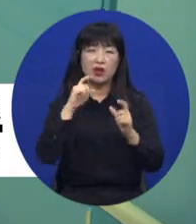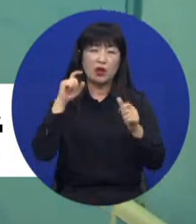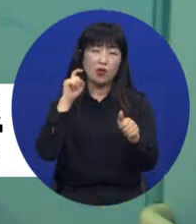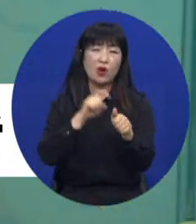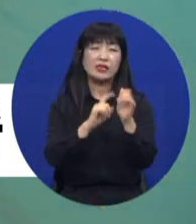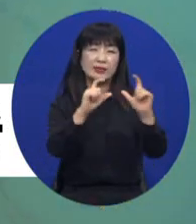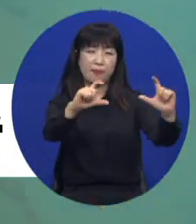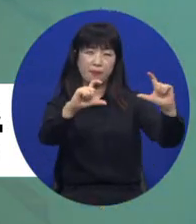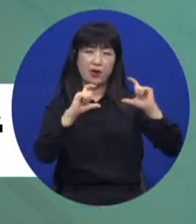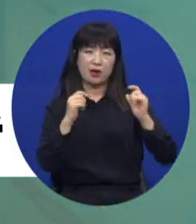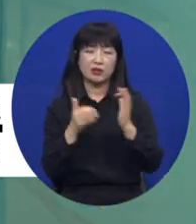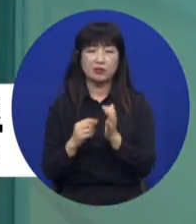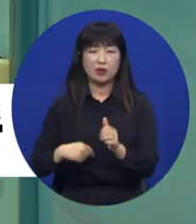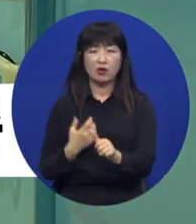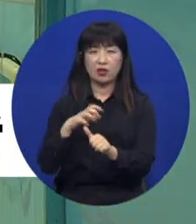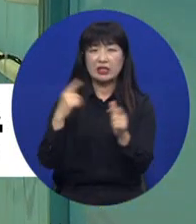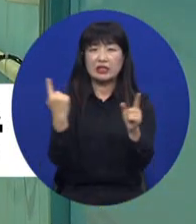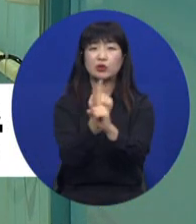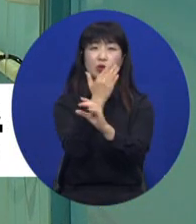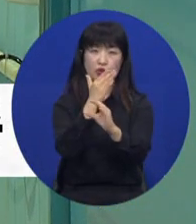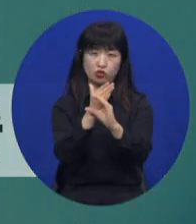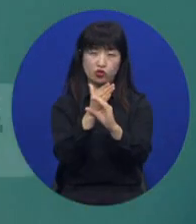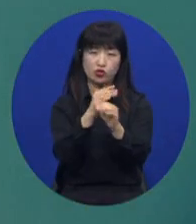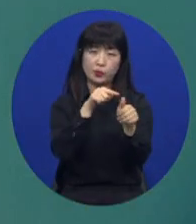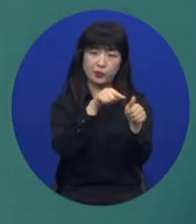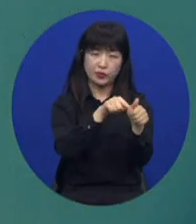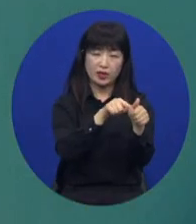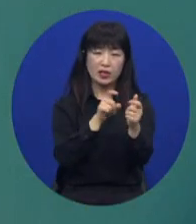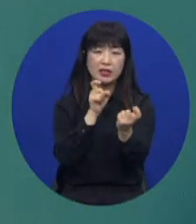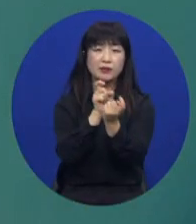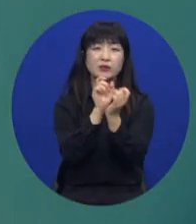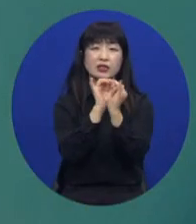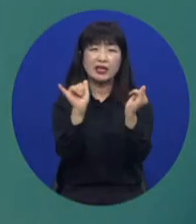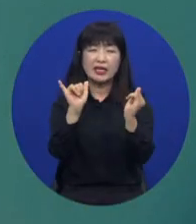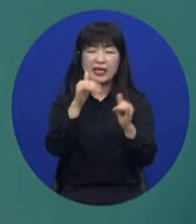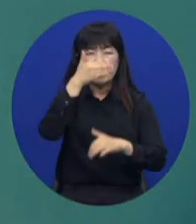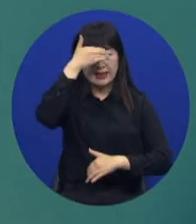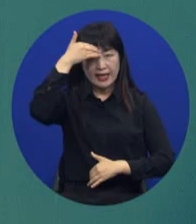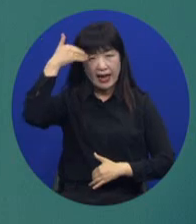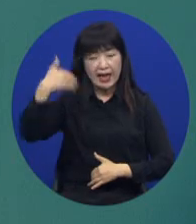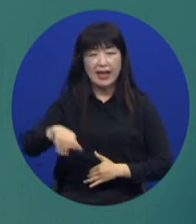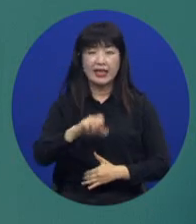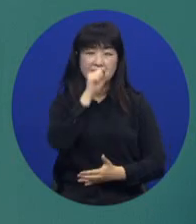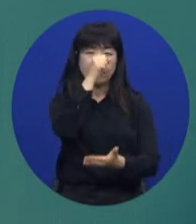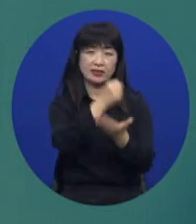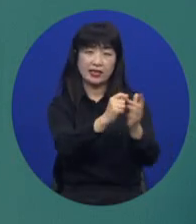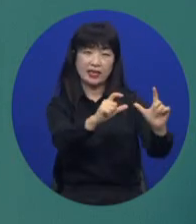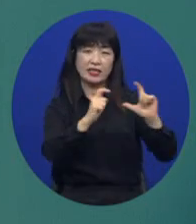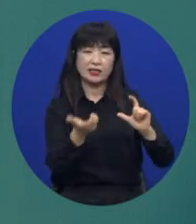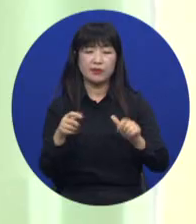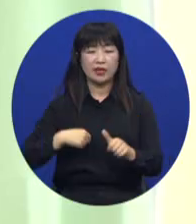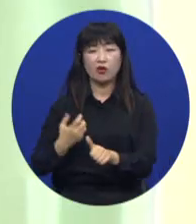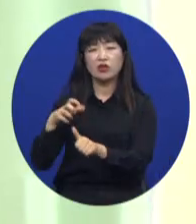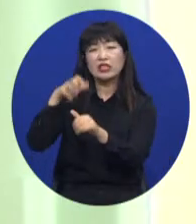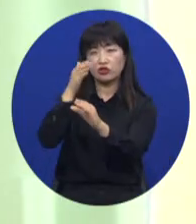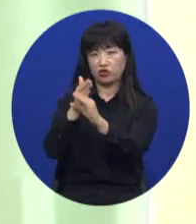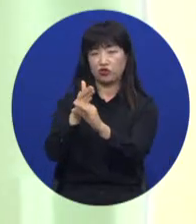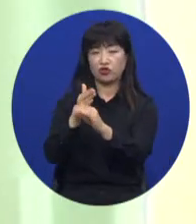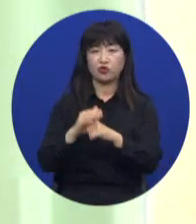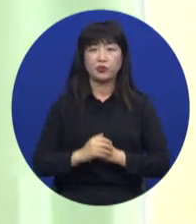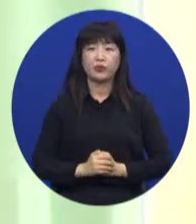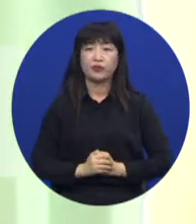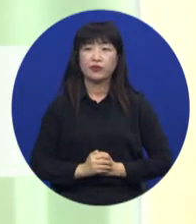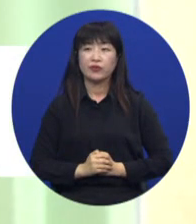옮겨져 격리 치료에 들어갔습니다. A씨와 접촉한 동료는 다행히 음성으로 확인돼 격리 조치됐습니다.